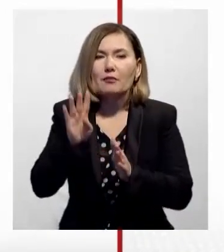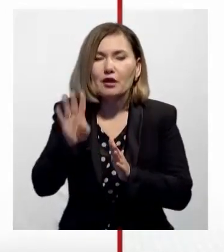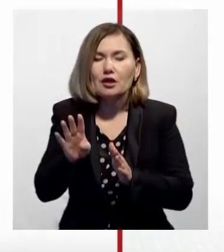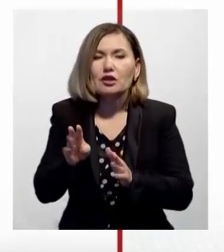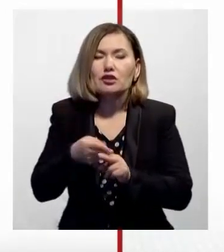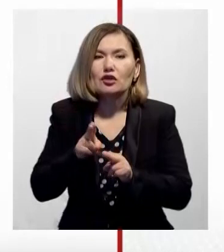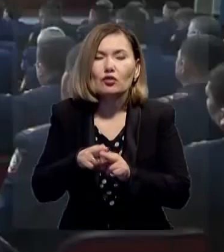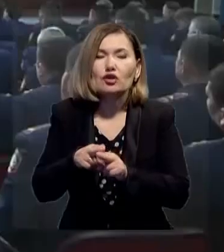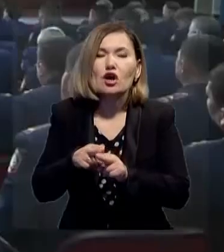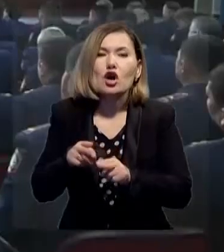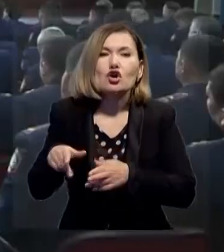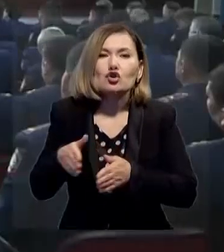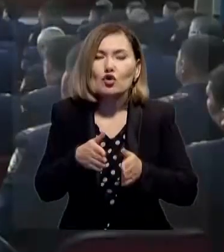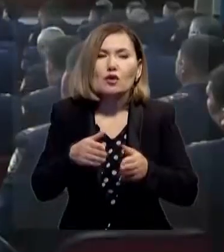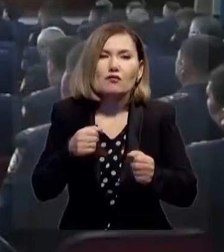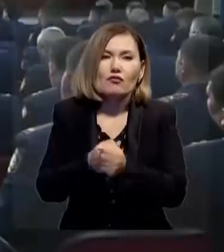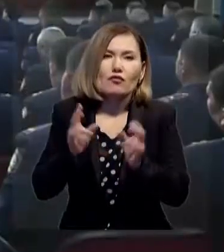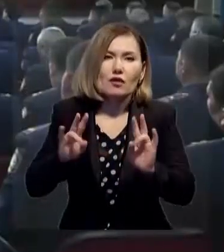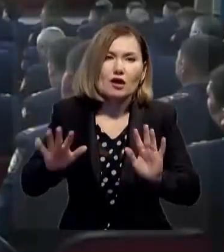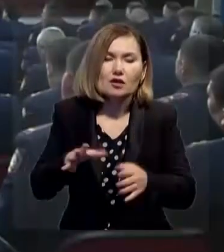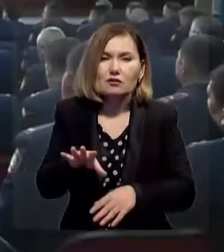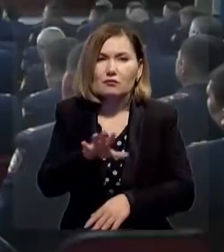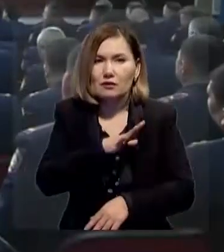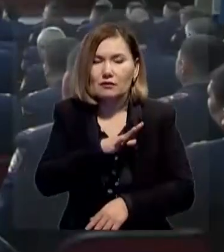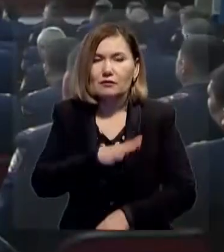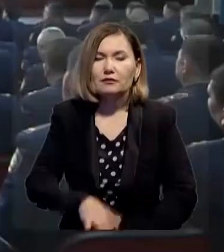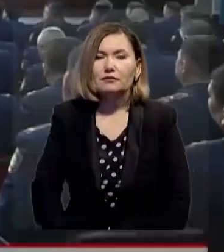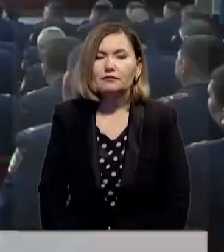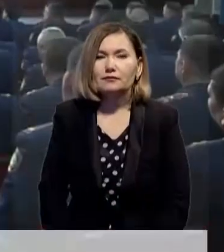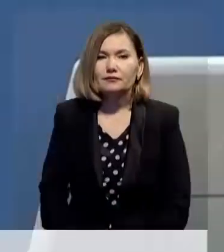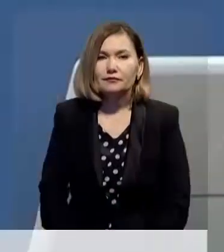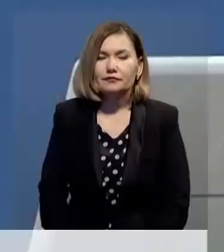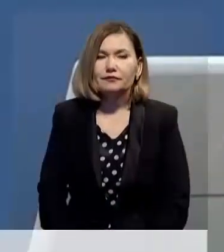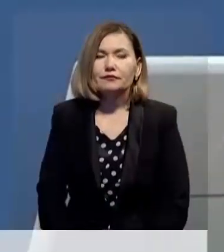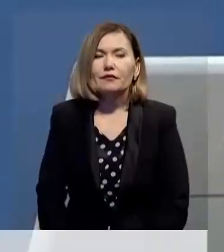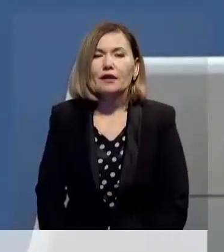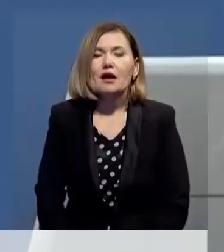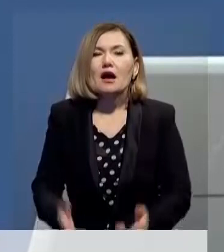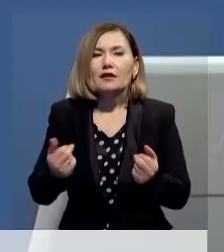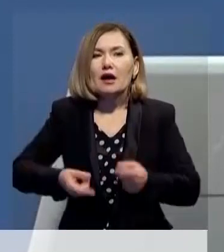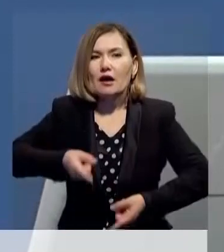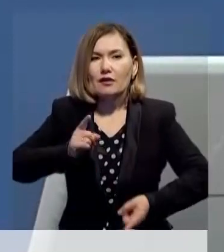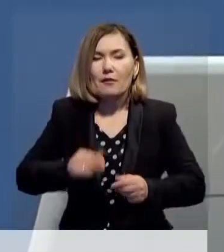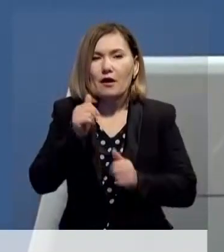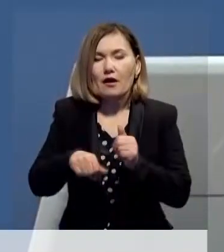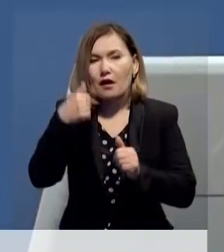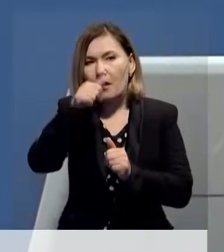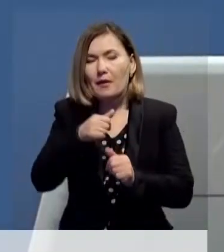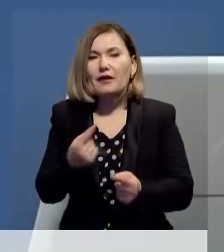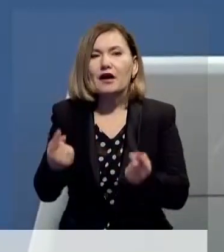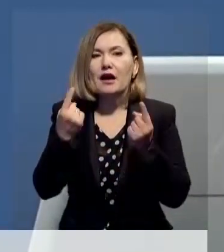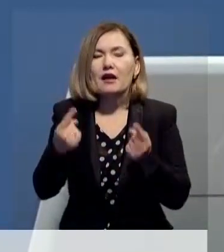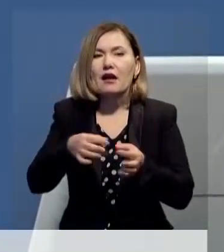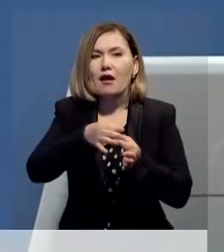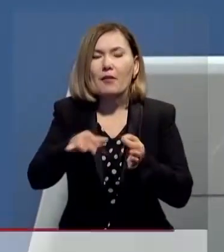көлік оқиғасы болған. По сути, мы ежегодно теряем крупные населенные пункты. Шын мәнінде біз жыл сайын ірі елді